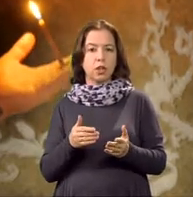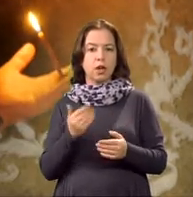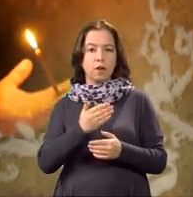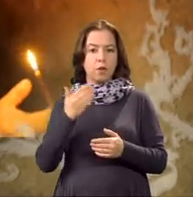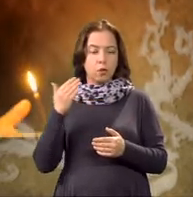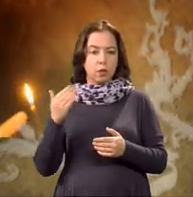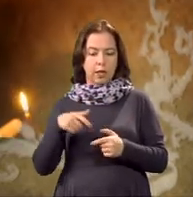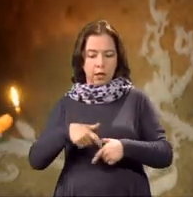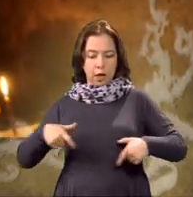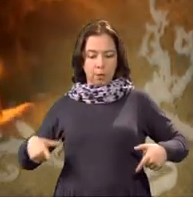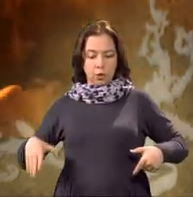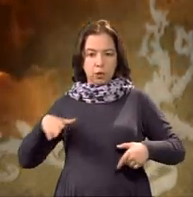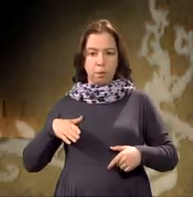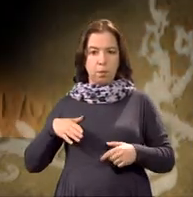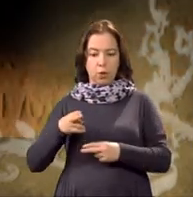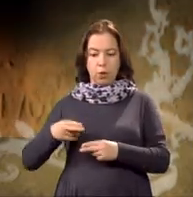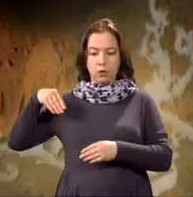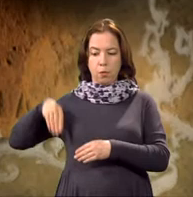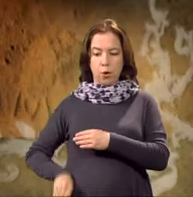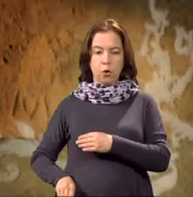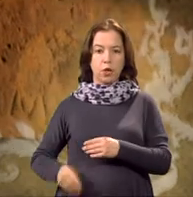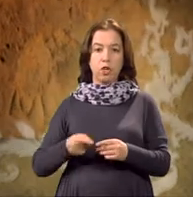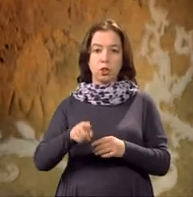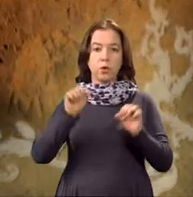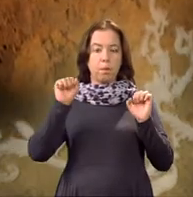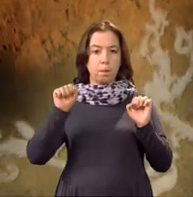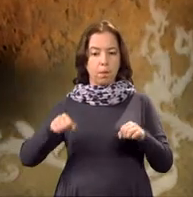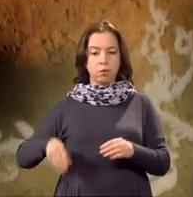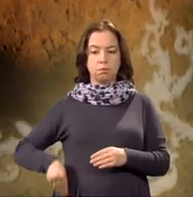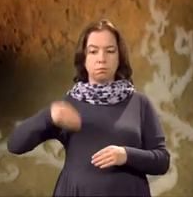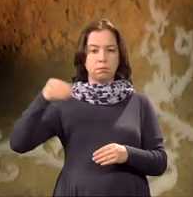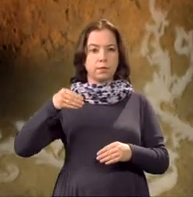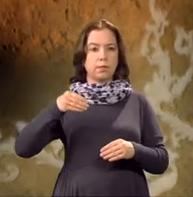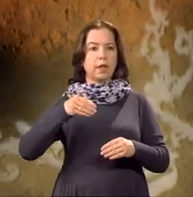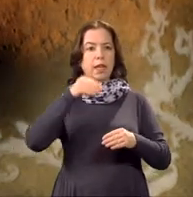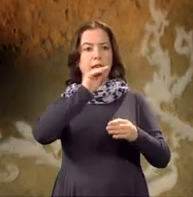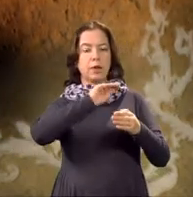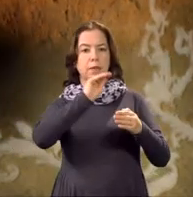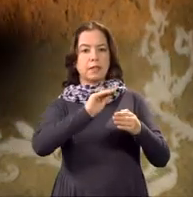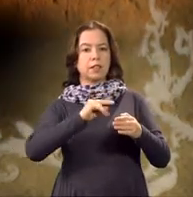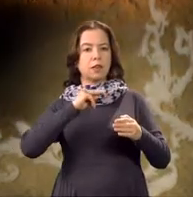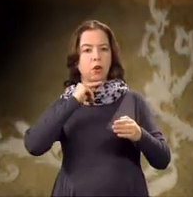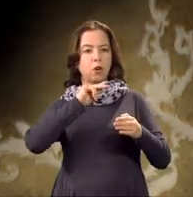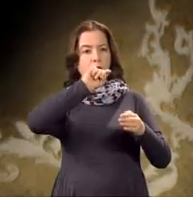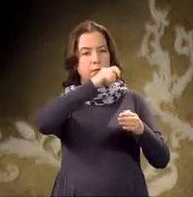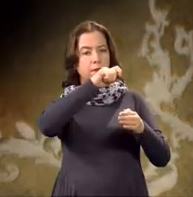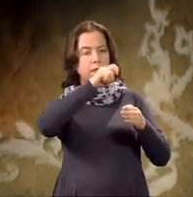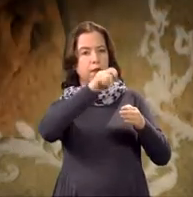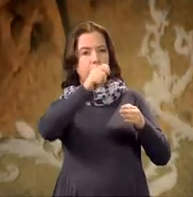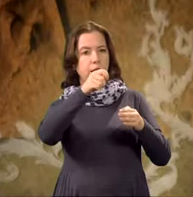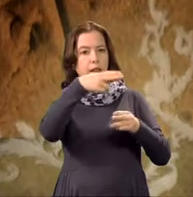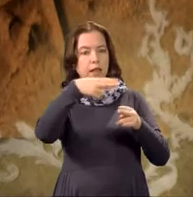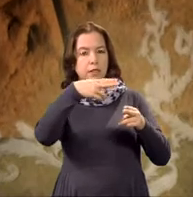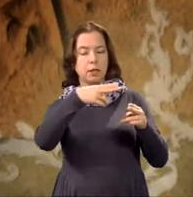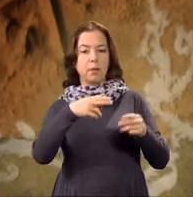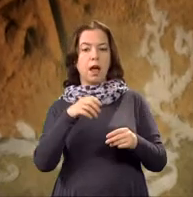на поясі зброю. Тому могли залишати на стінах акуратні, дрібні написи лезами.